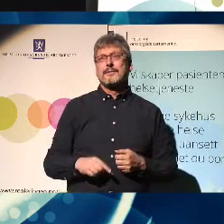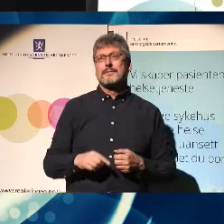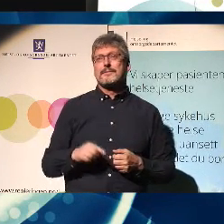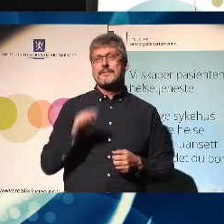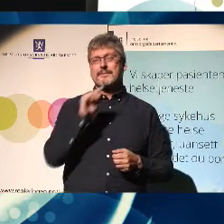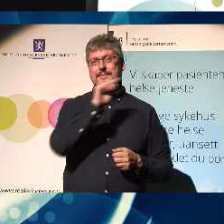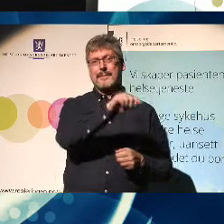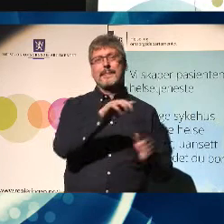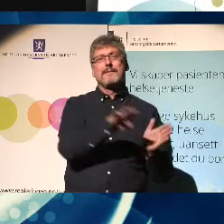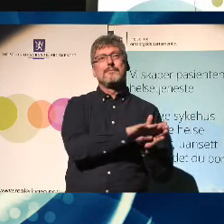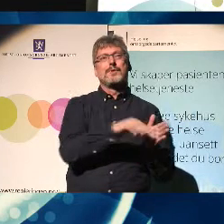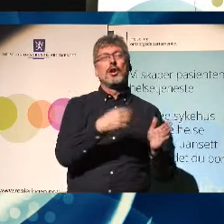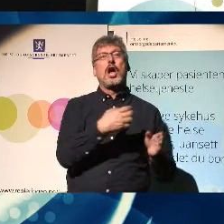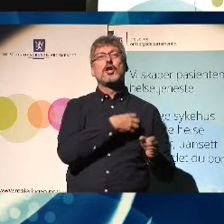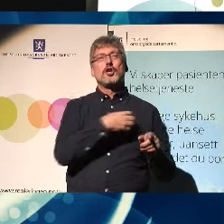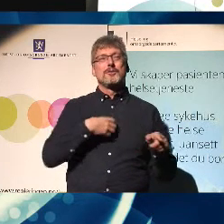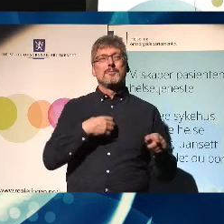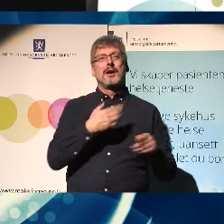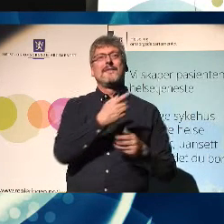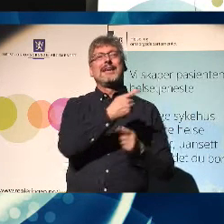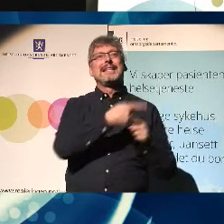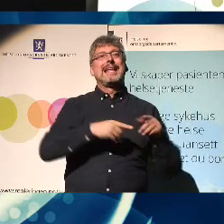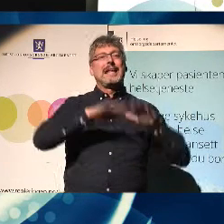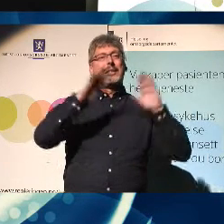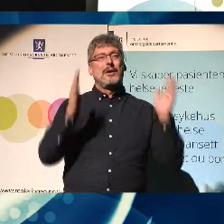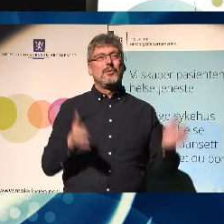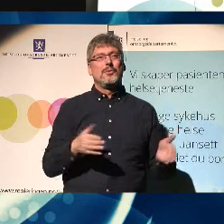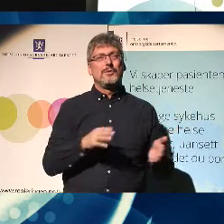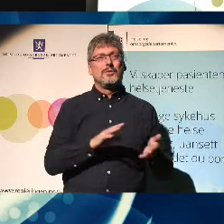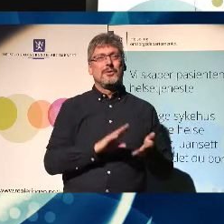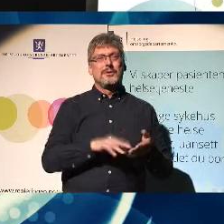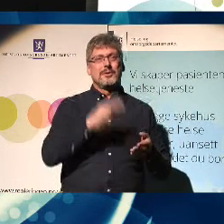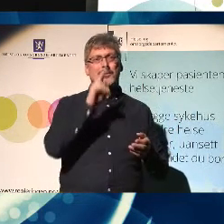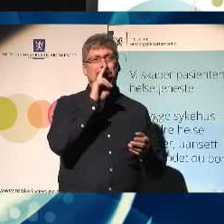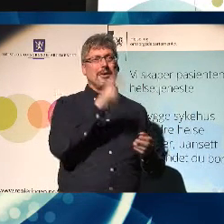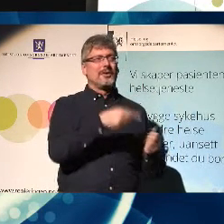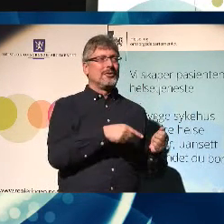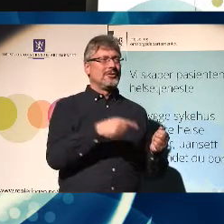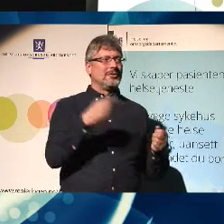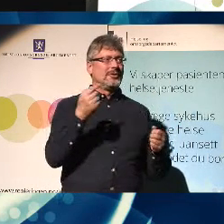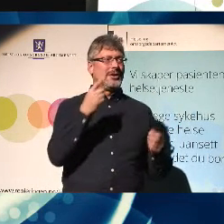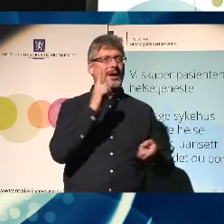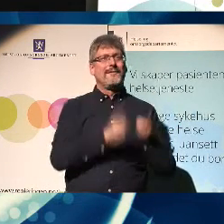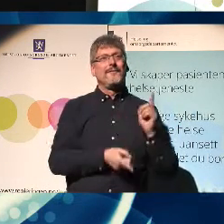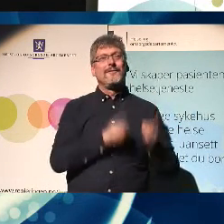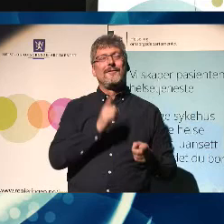i Tønsberg så deler vi hus med det nye valgdirektoratet som skal bestå